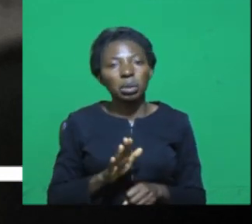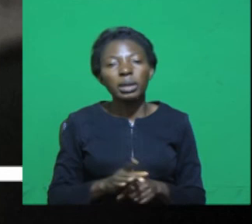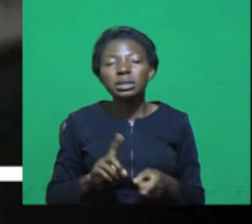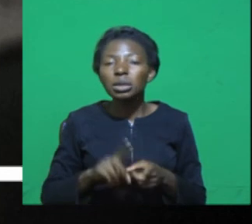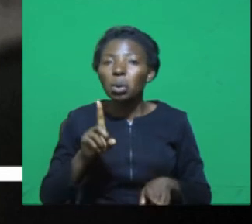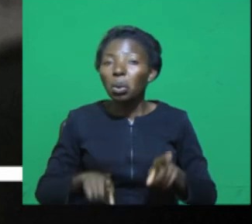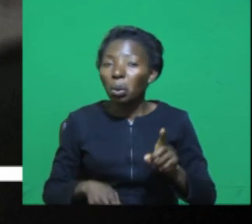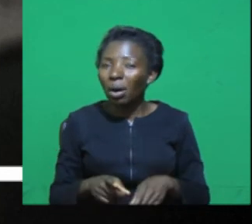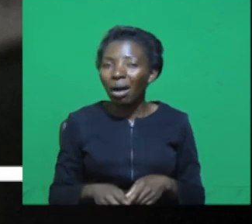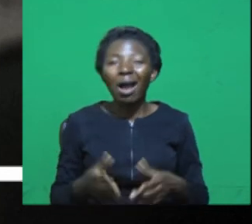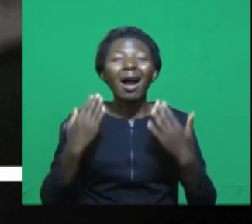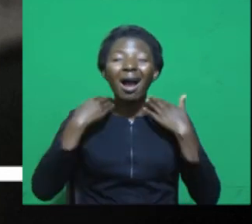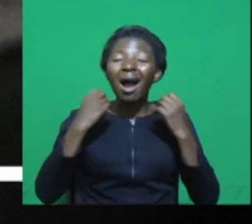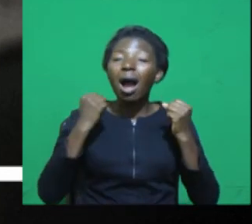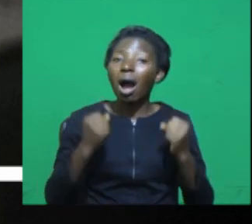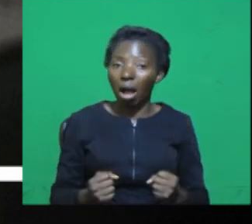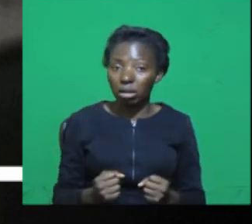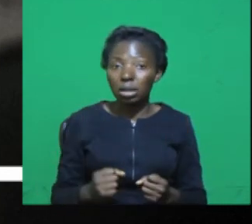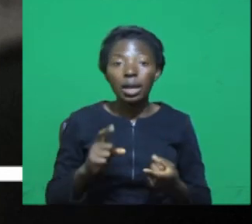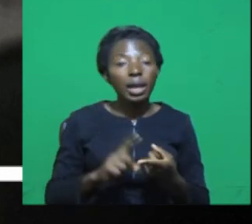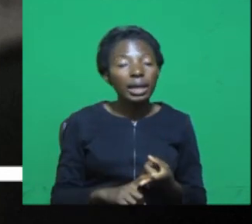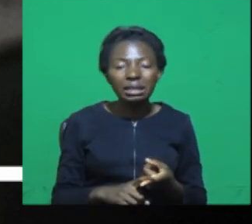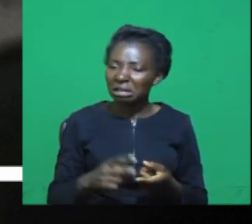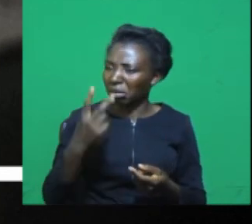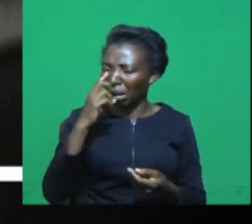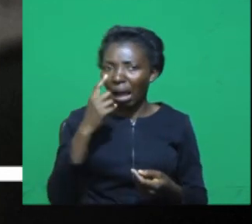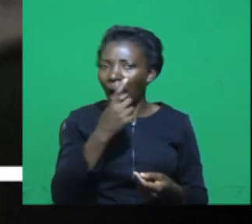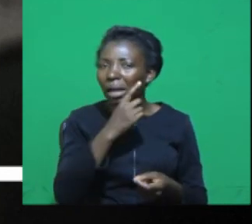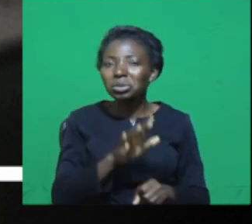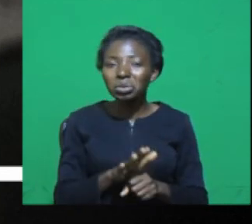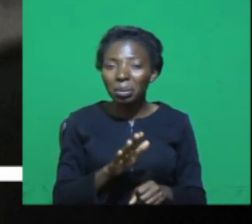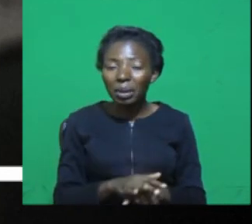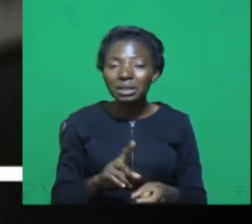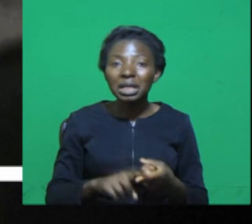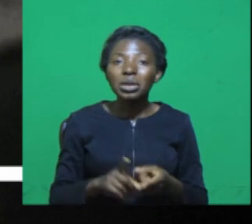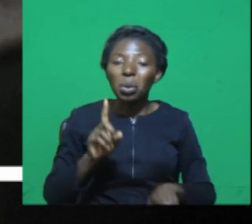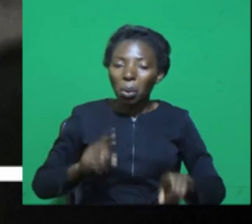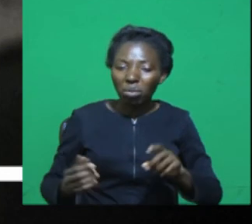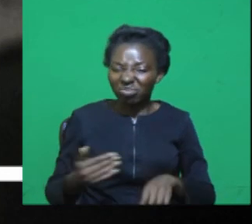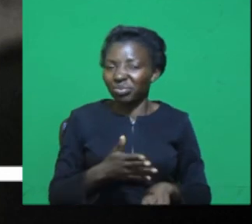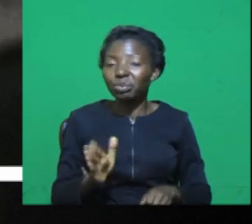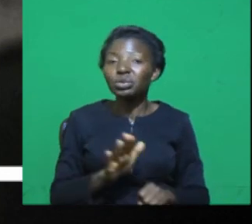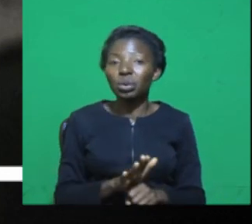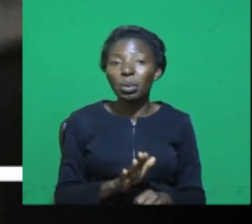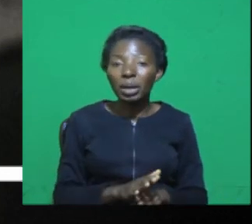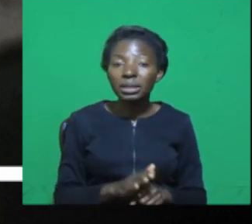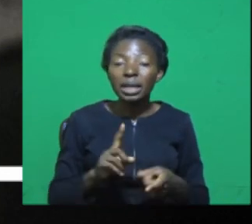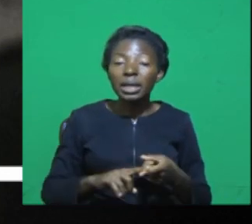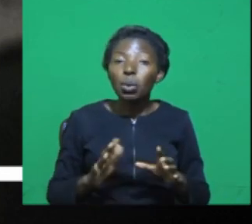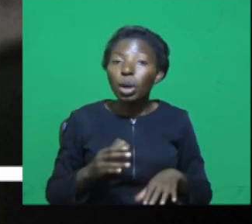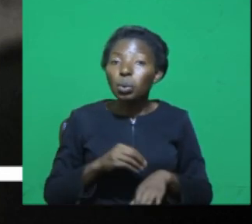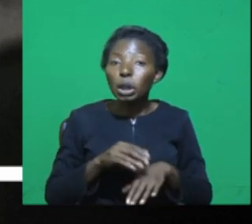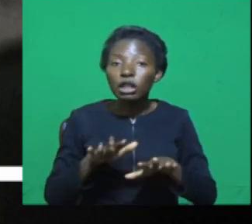vachifamba nemitsipa yakati tasa, vachiita meso meso, vachifamba vachinzenzeta, zviri pamakumbo